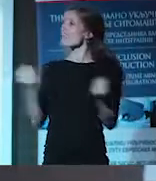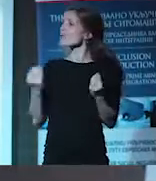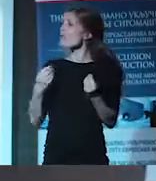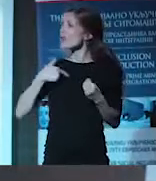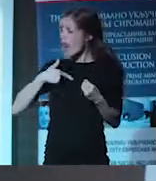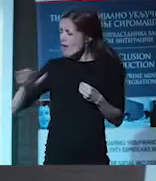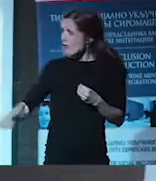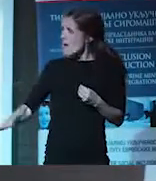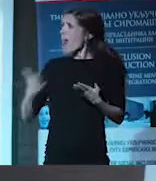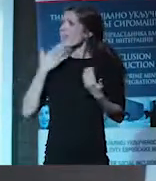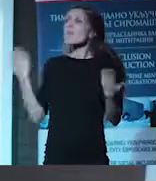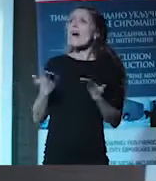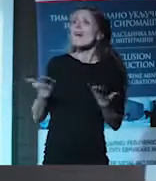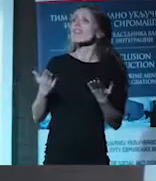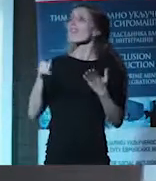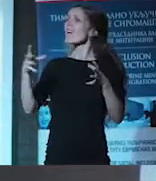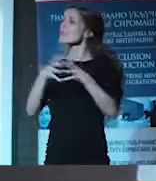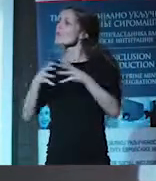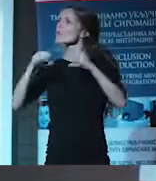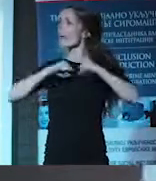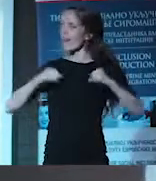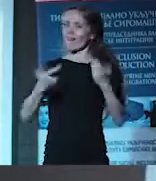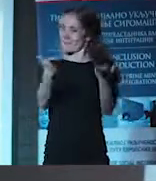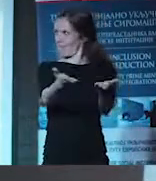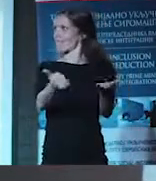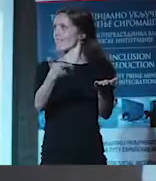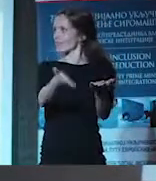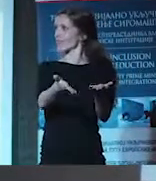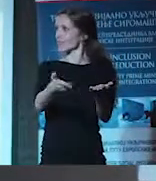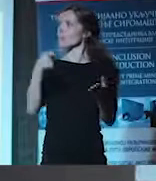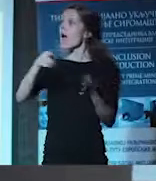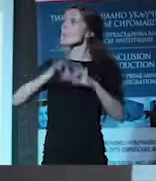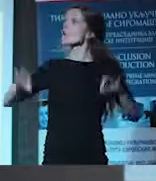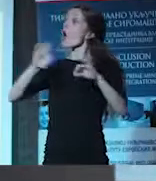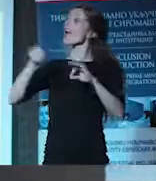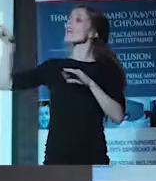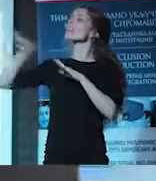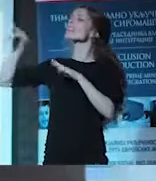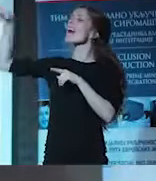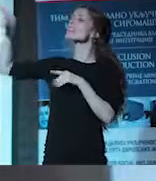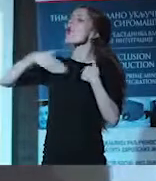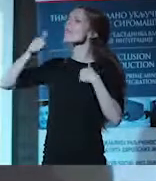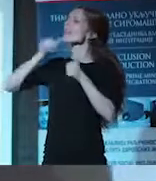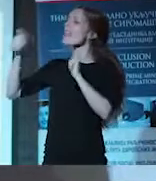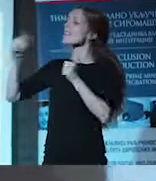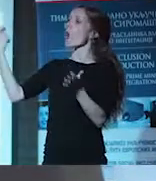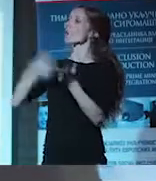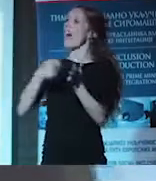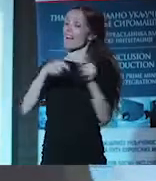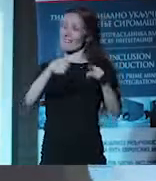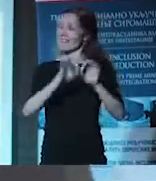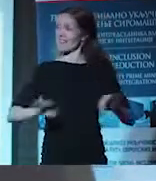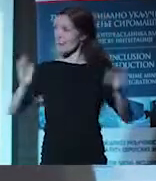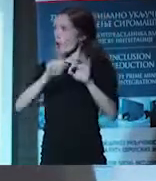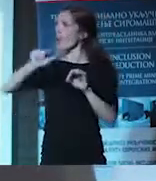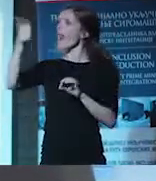najmlađi nisu imali mesta gde da se druže i rekreiraju. Ovaj projekat je bio nagrađen od strane Ministarstva omladine i sporta za najbolji u 2008.